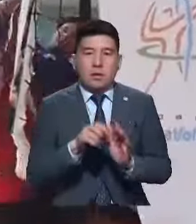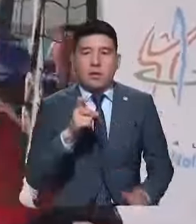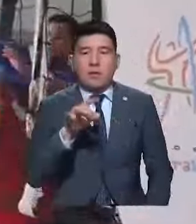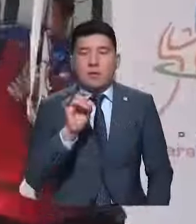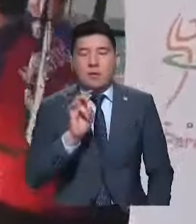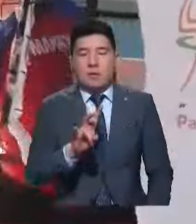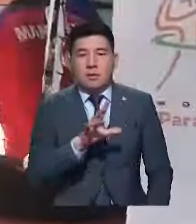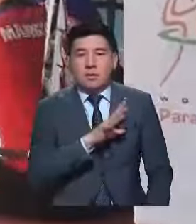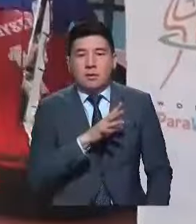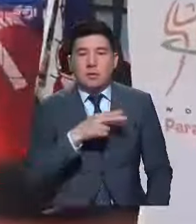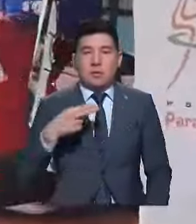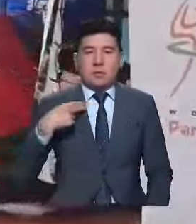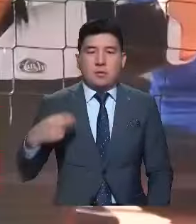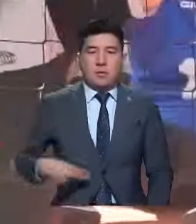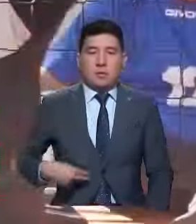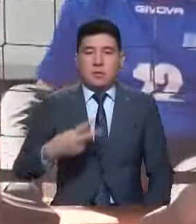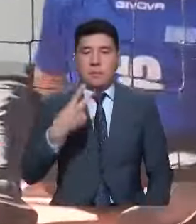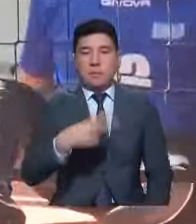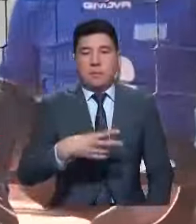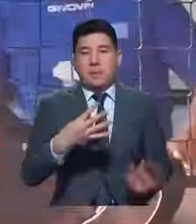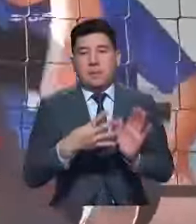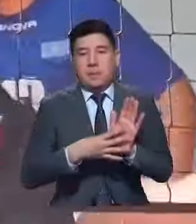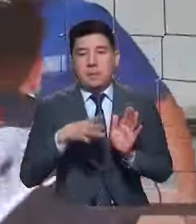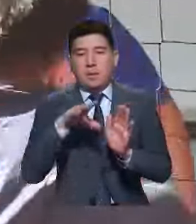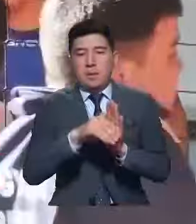пройдут с 28 августа в Париже. Светлана Стенгриева, Фархад Шаткам, Астана Таймс, Мангыстауская область.